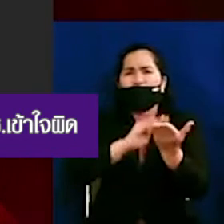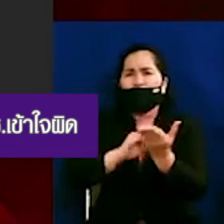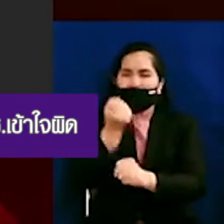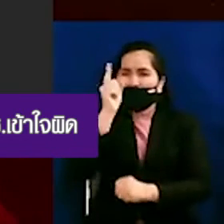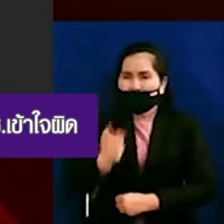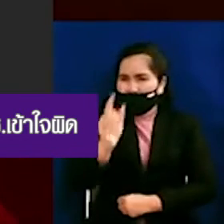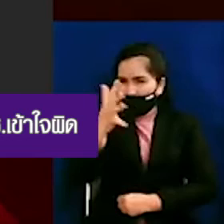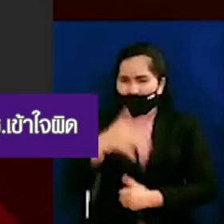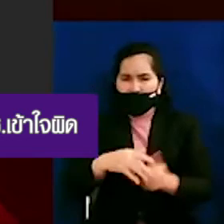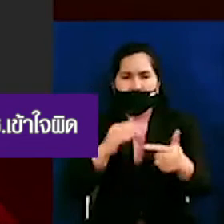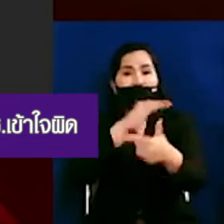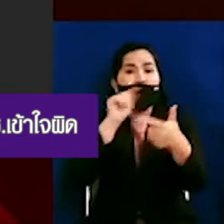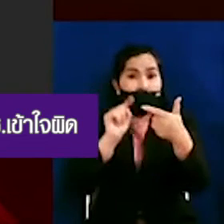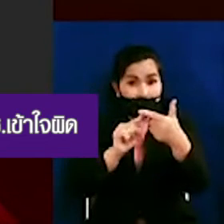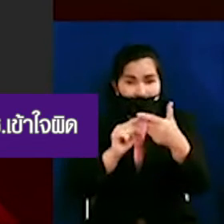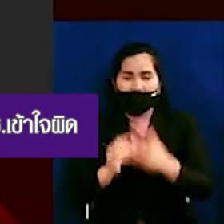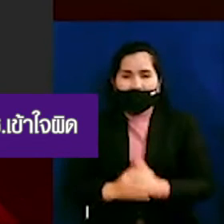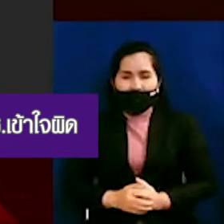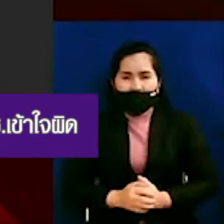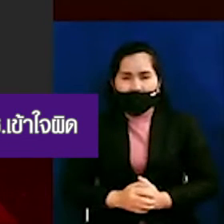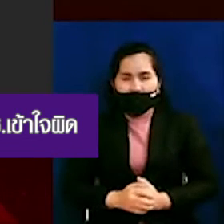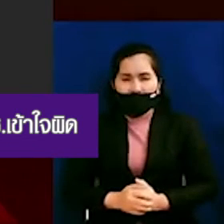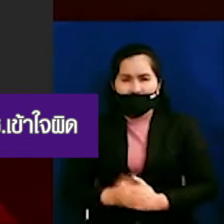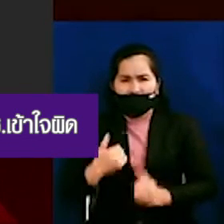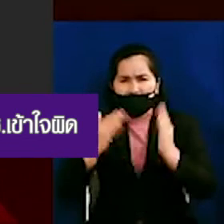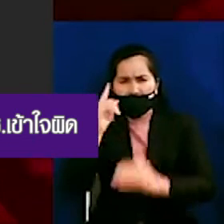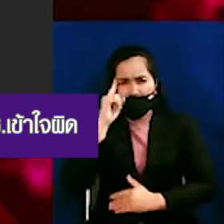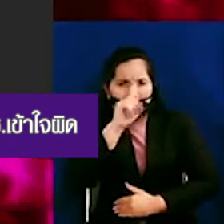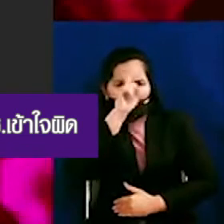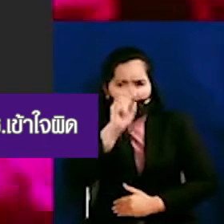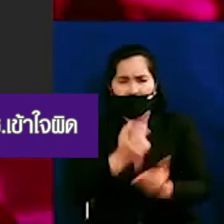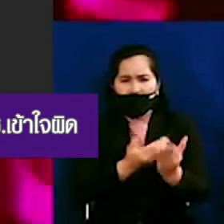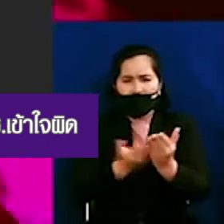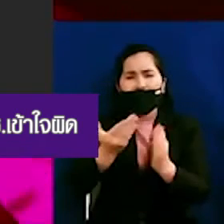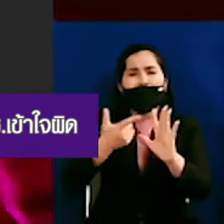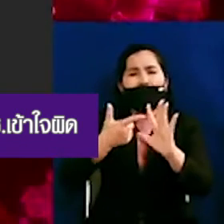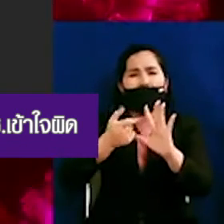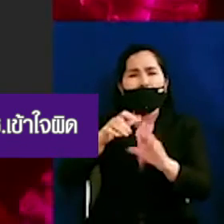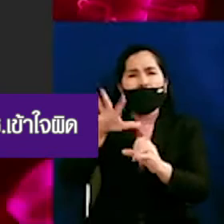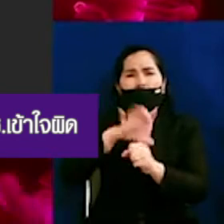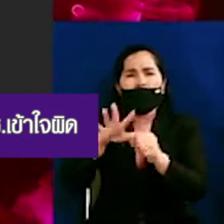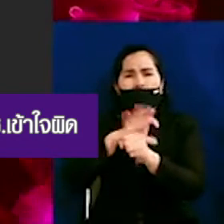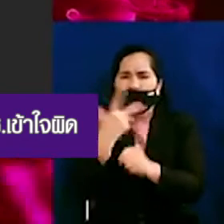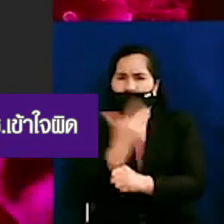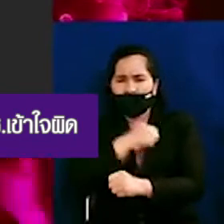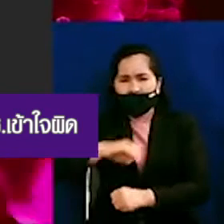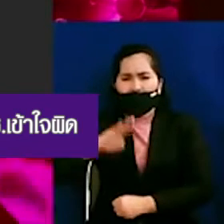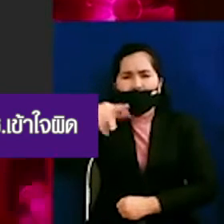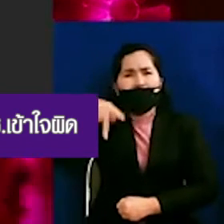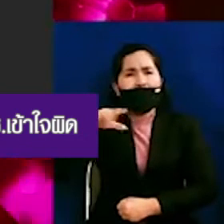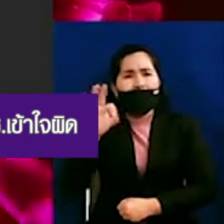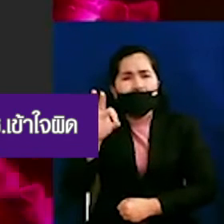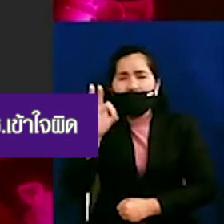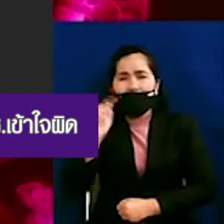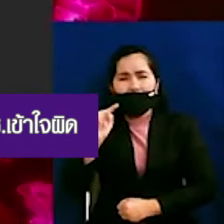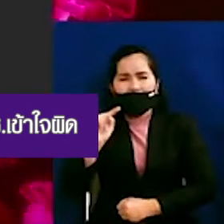ครับส่วนข้อถัดไปนะครับข้อที่ 2ก็คือว่าจริงหรือไม่ที่การซื้อวัคซีนจากบริษัทไซเซอร์ไม่ต้องใช้เงินซื้อมีวัคซีน